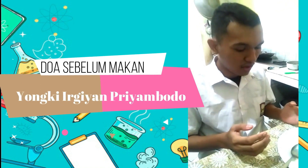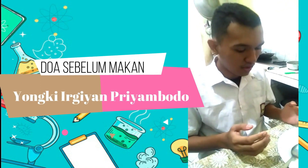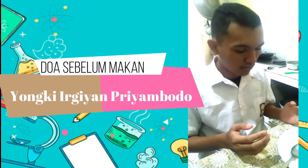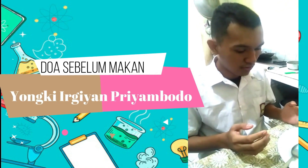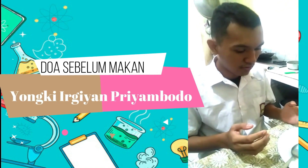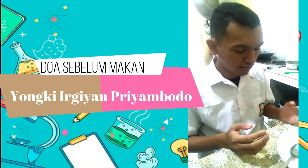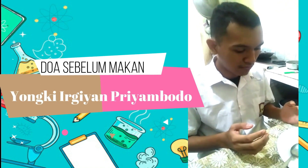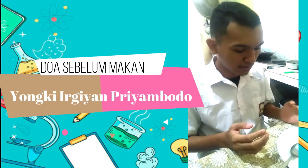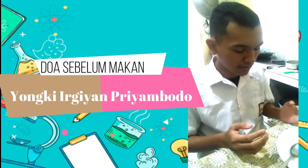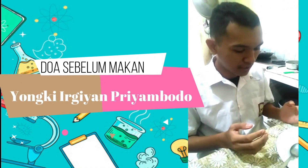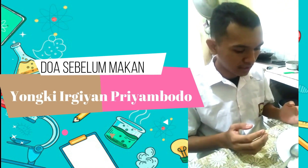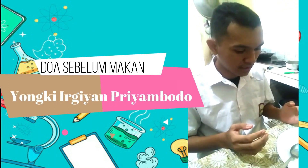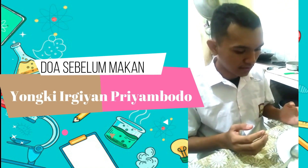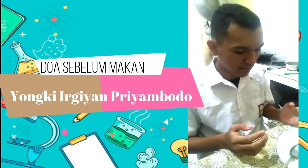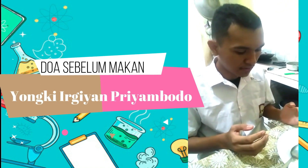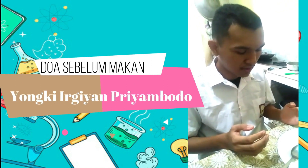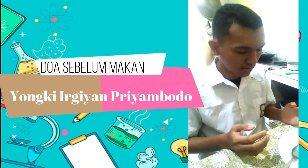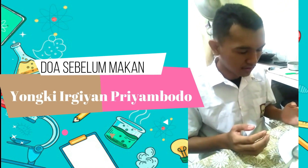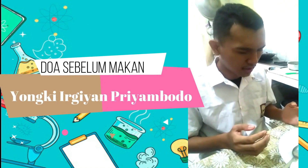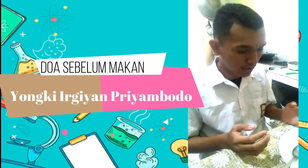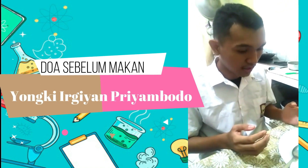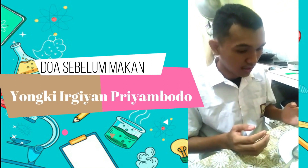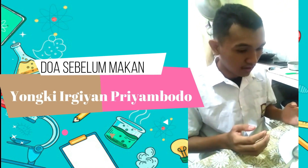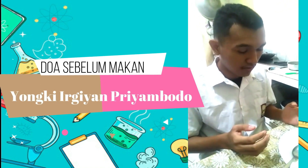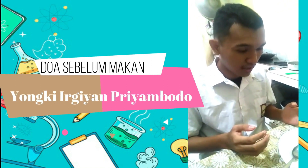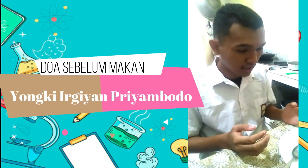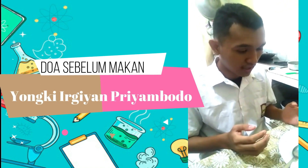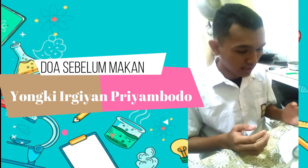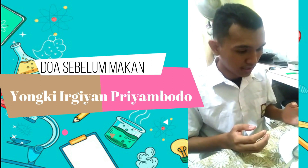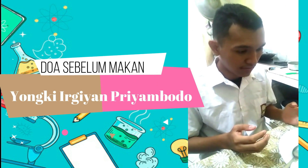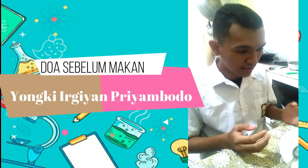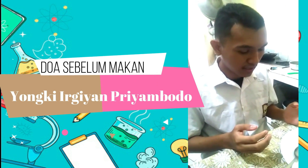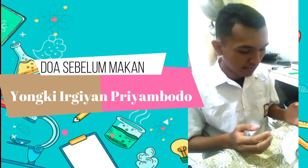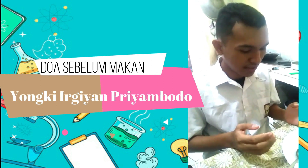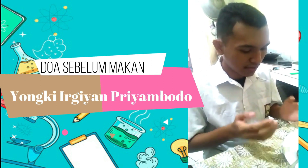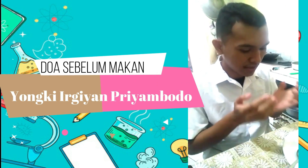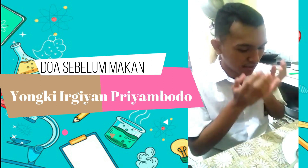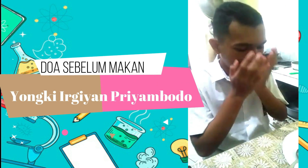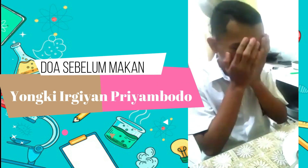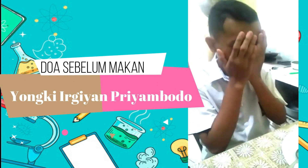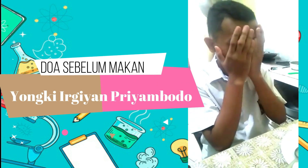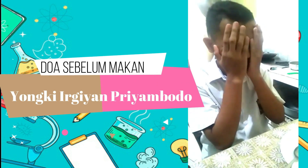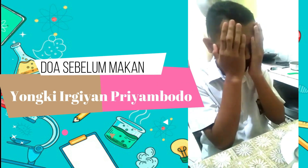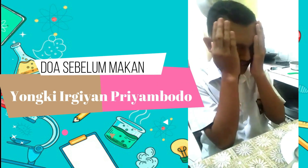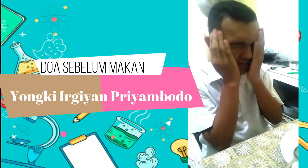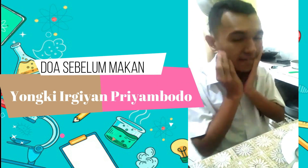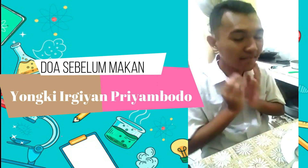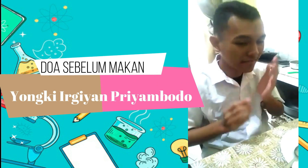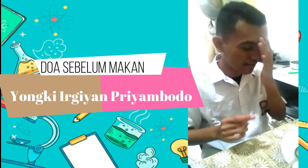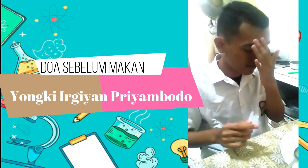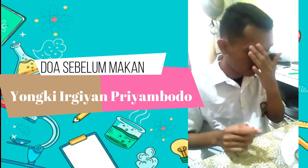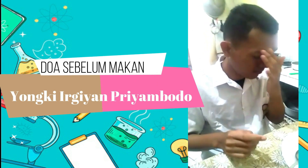Bismillahirrahmanirrahim. Allahumma barik lana fima razaqtana wa qina azabannar amin amin ya rabbal